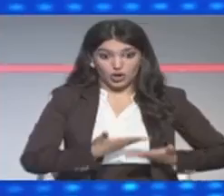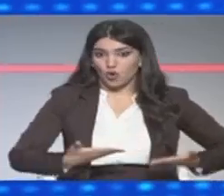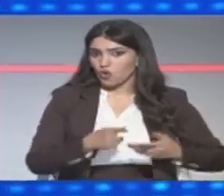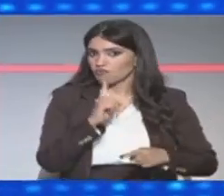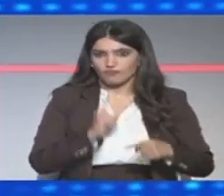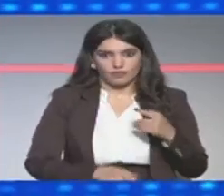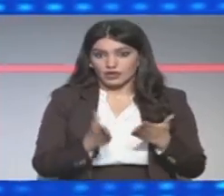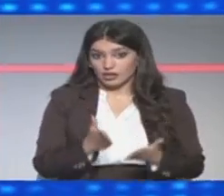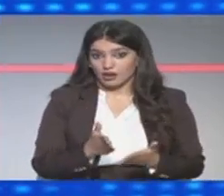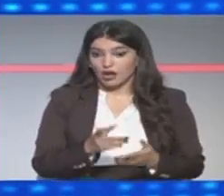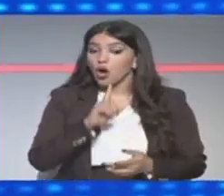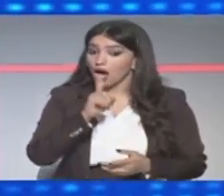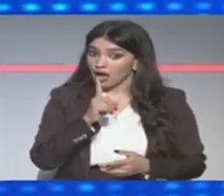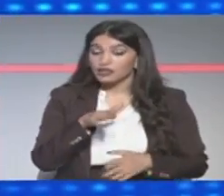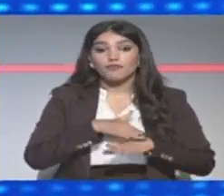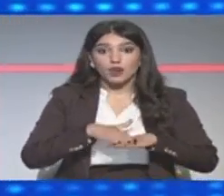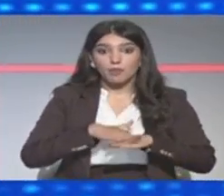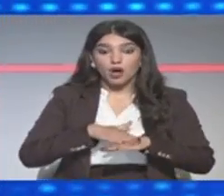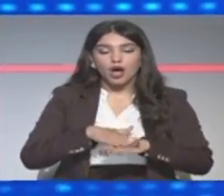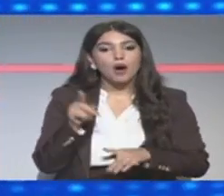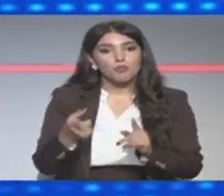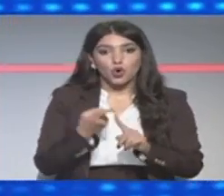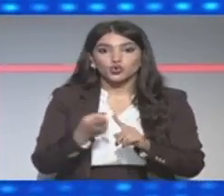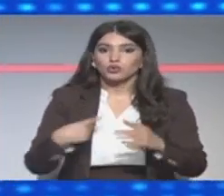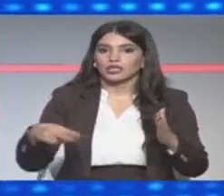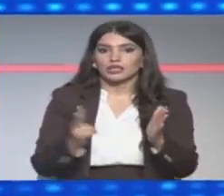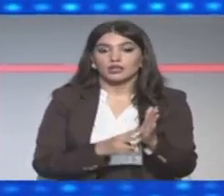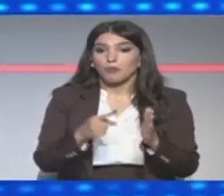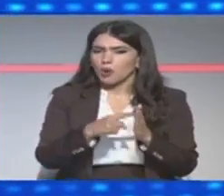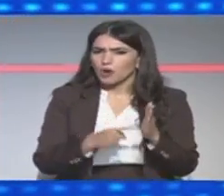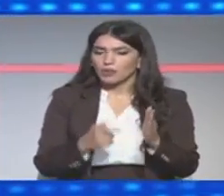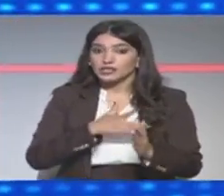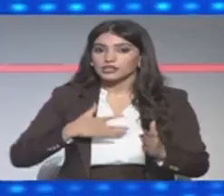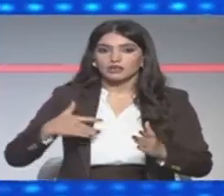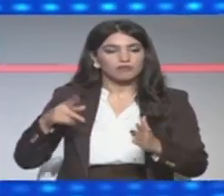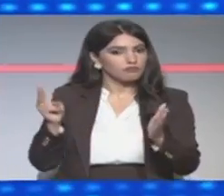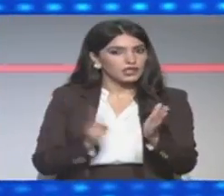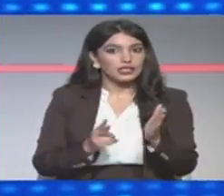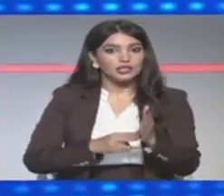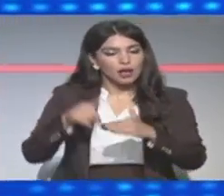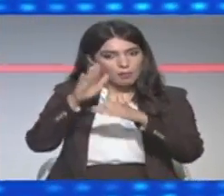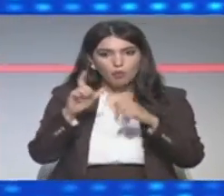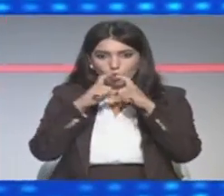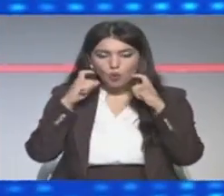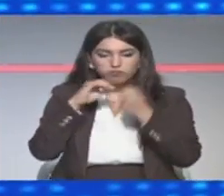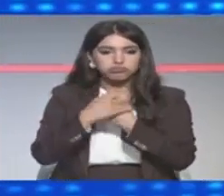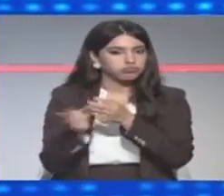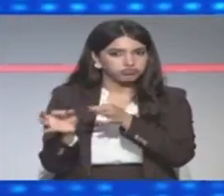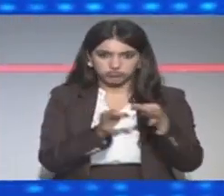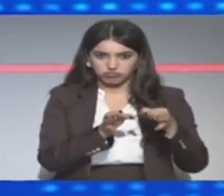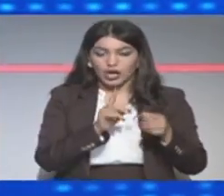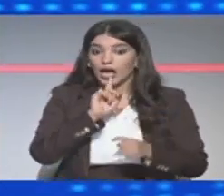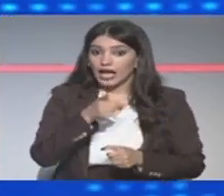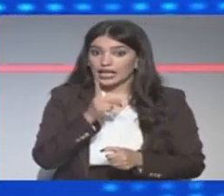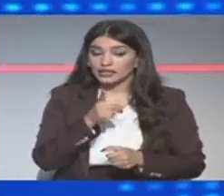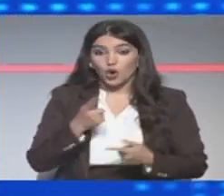الحالي، مشددا في هذا السياق على ضرورة تطبيق البروتوكول الصحي والالتزام بالإجراءات الوقائية. تصريح